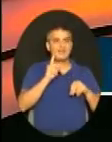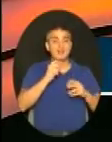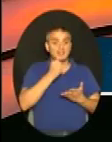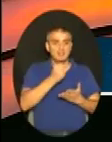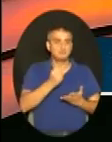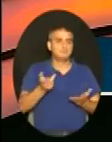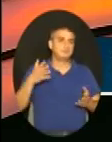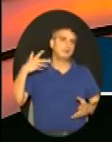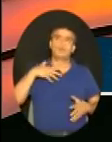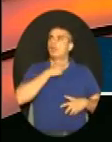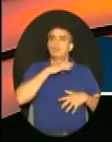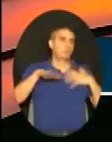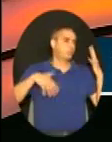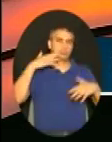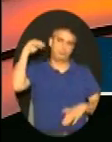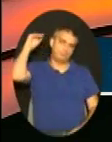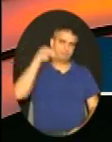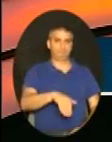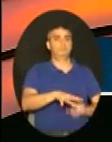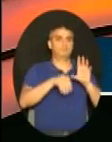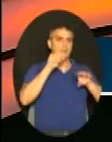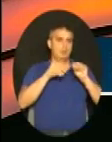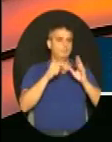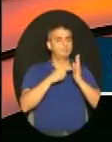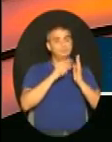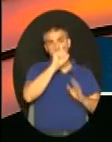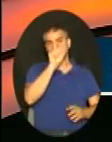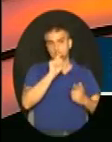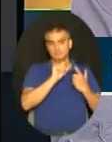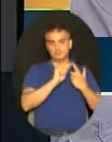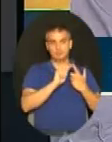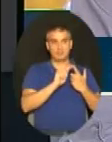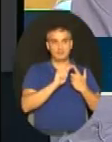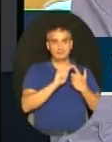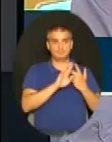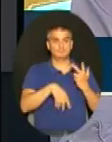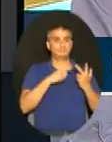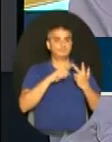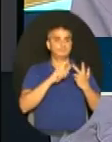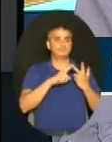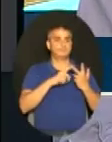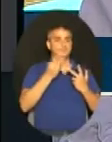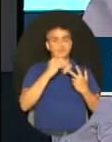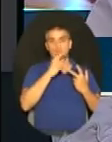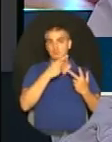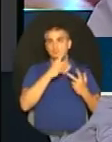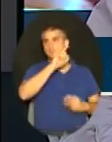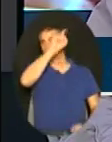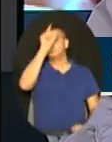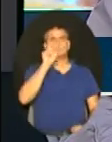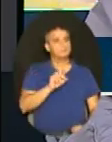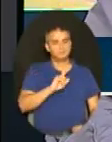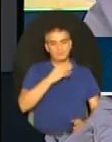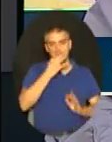התקציב מדרדר את המערכת. לכן, אני שם את זה בסימן שאלה. ועוד סימן שאלה גדול מאוד